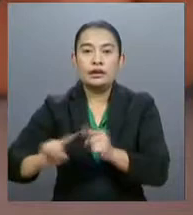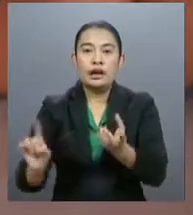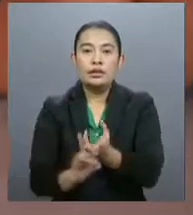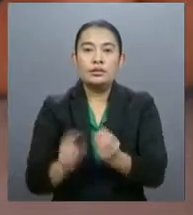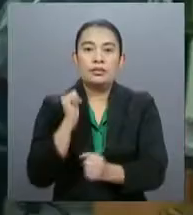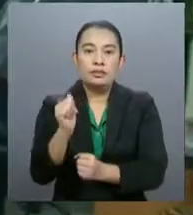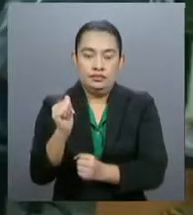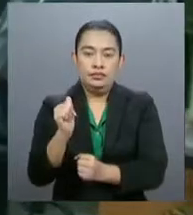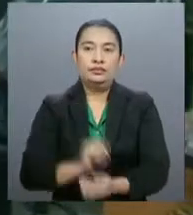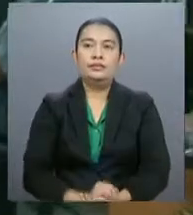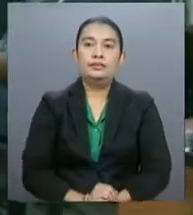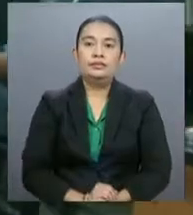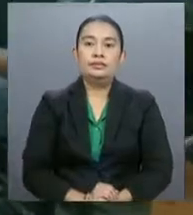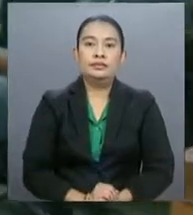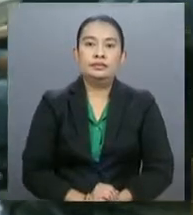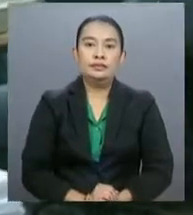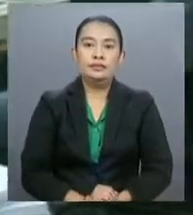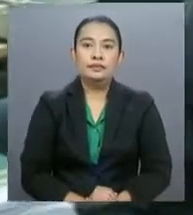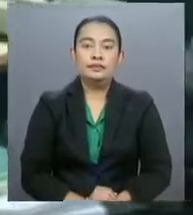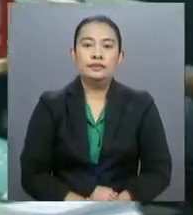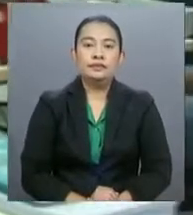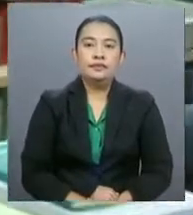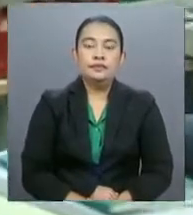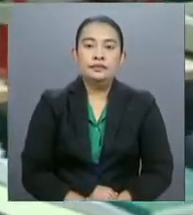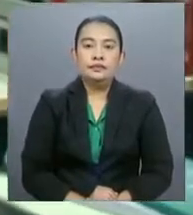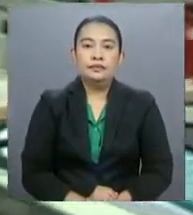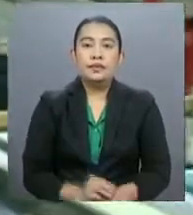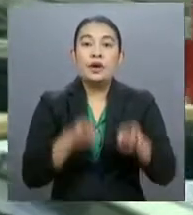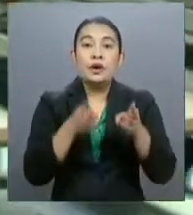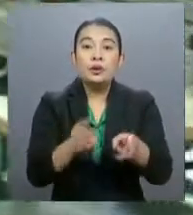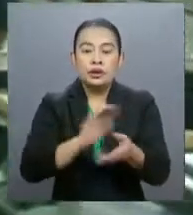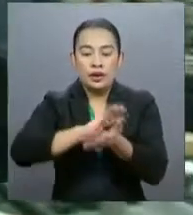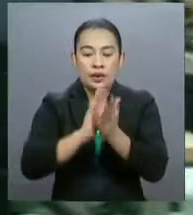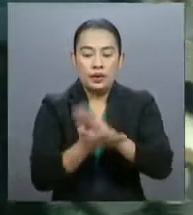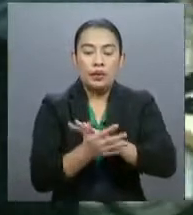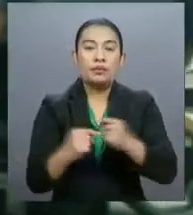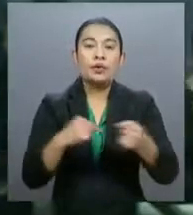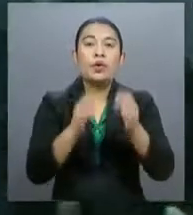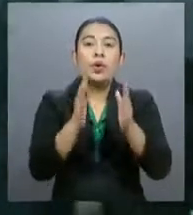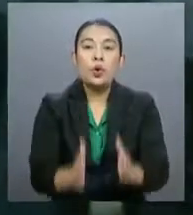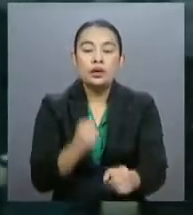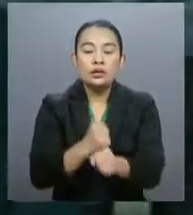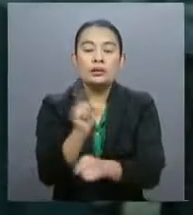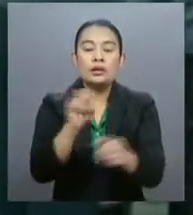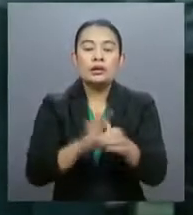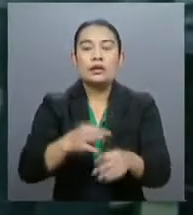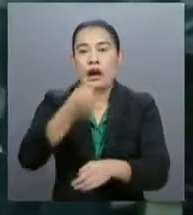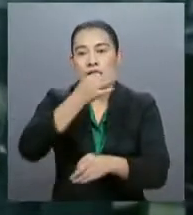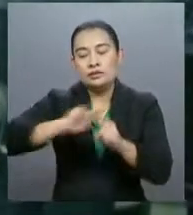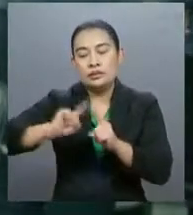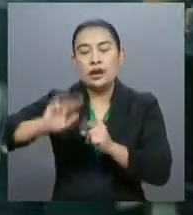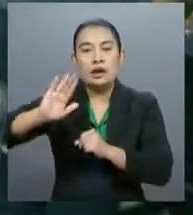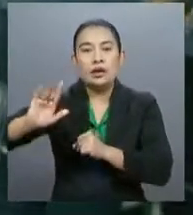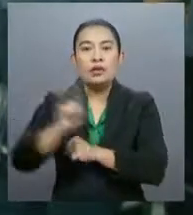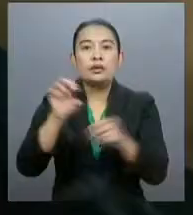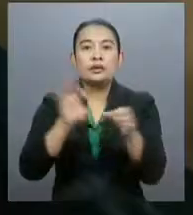มากที่สุดรวมถึงแนวทางการปฏิรูปการผลิตกำลังคนในสายอาชีวศึกษาพร้อมผลัก